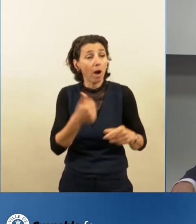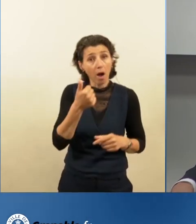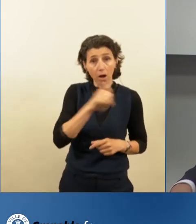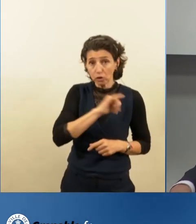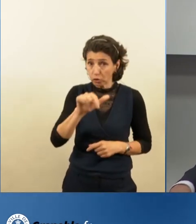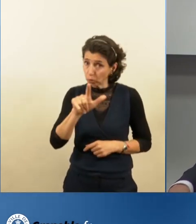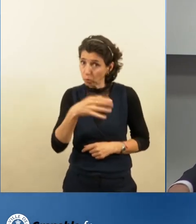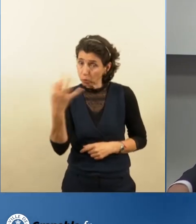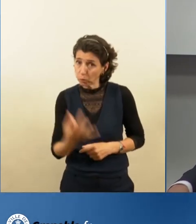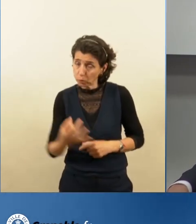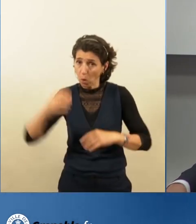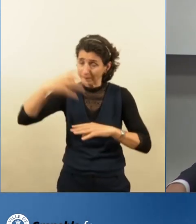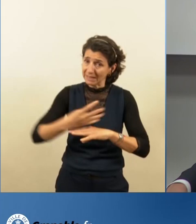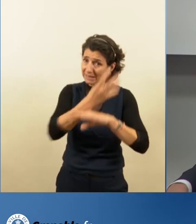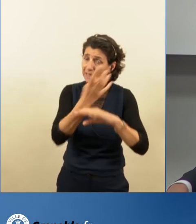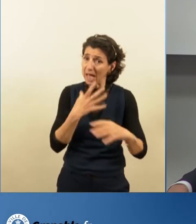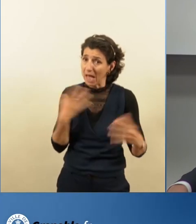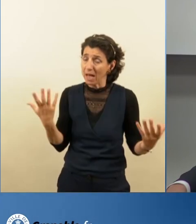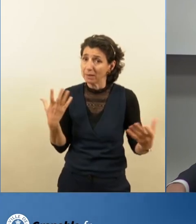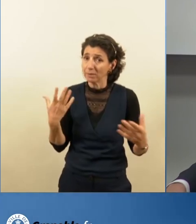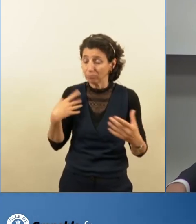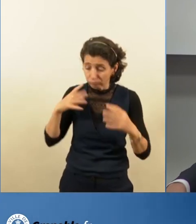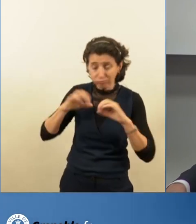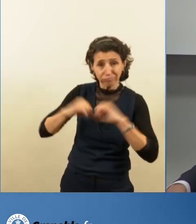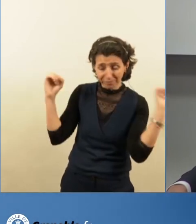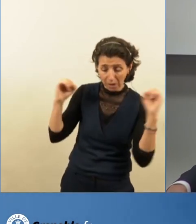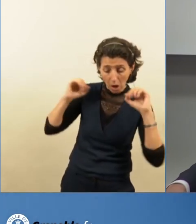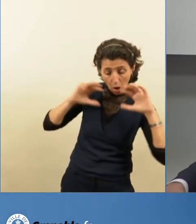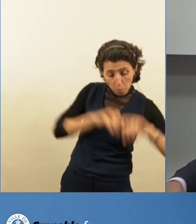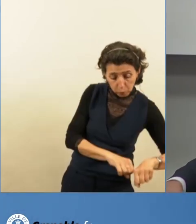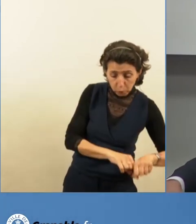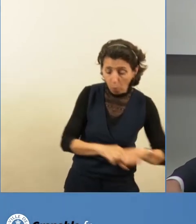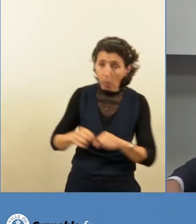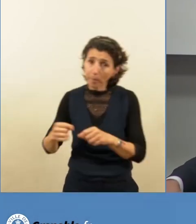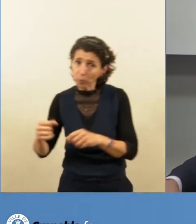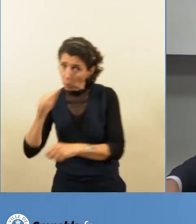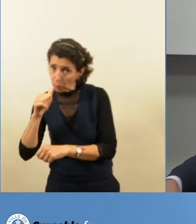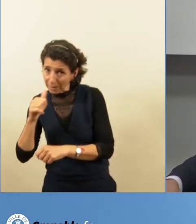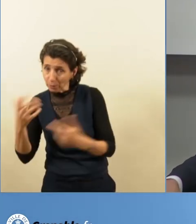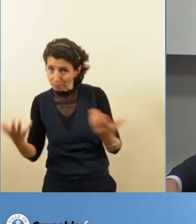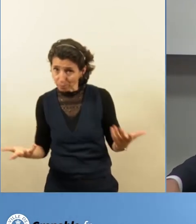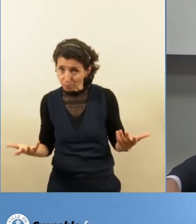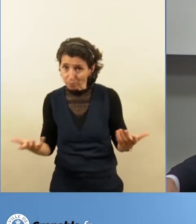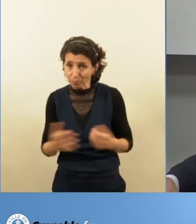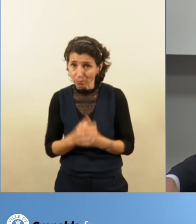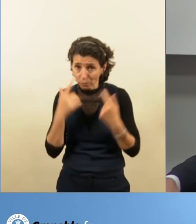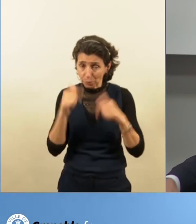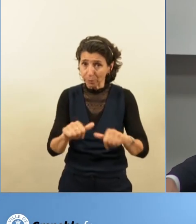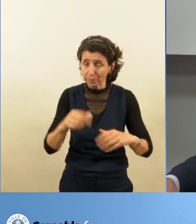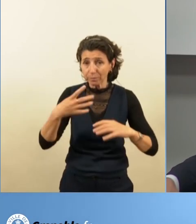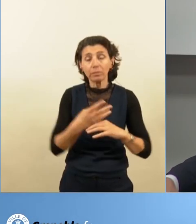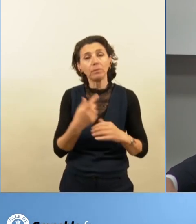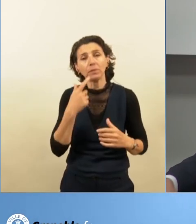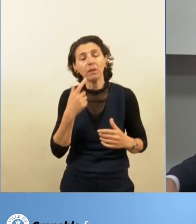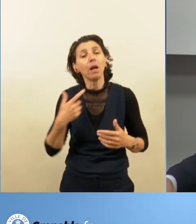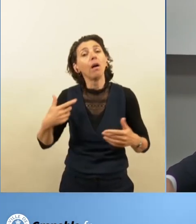de si on regarde ce qu'elle produit ou ce qu'elle regarde ce qu'elle produit et ce qu'elle consomme évidemment un passif beaucoup plus